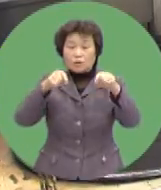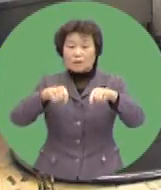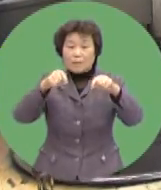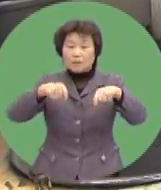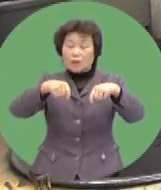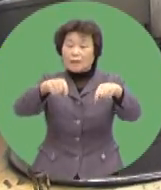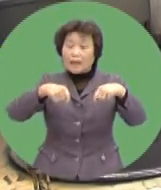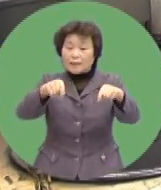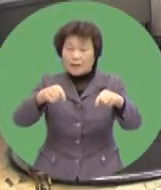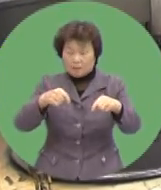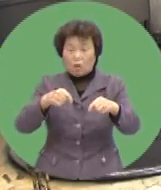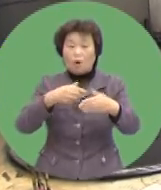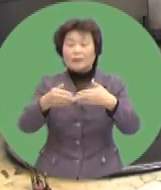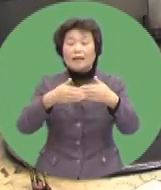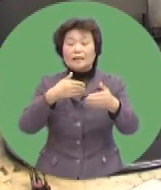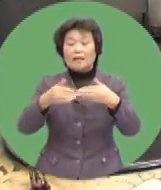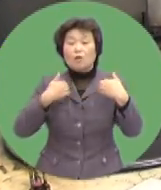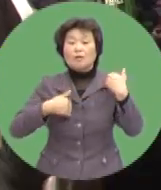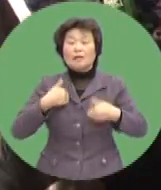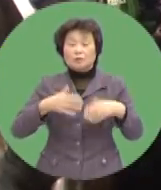染め体験を楽しみました。